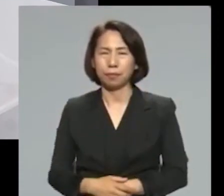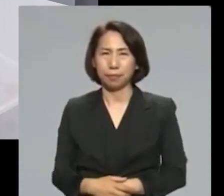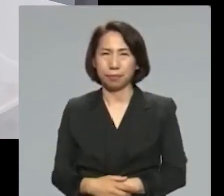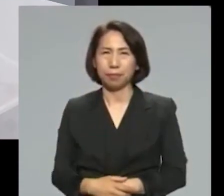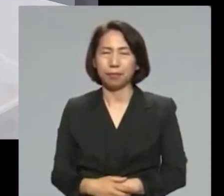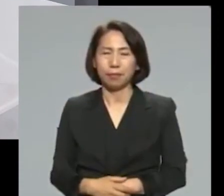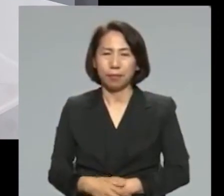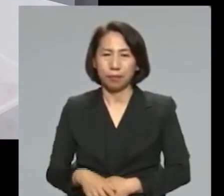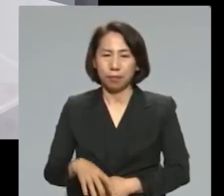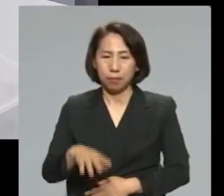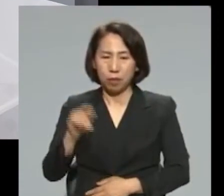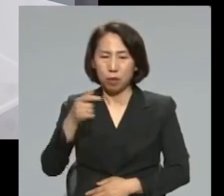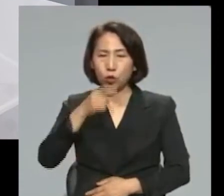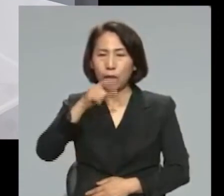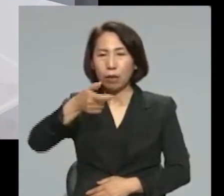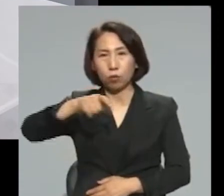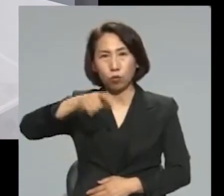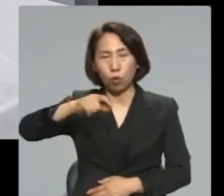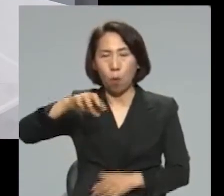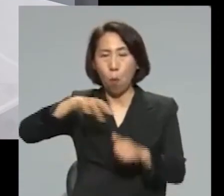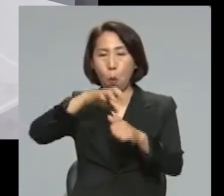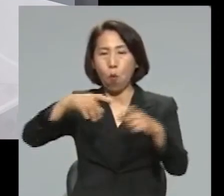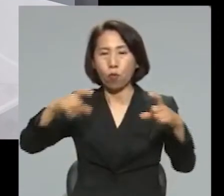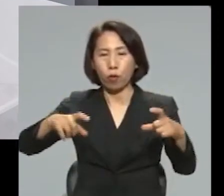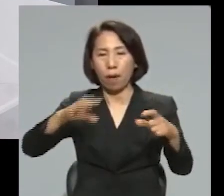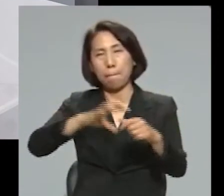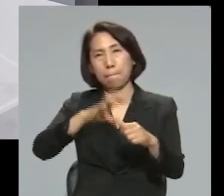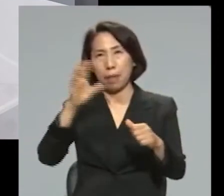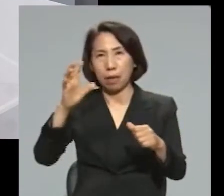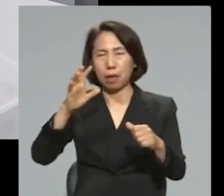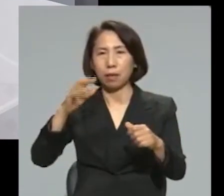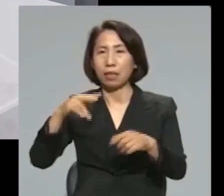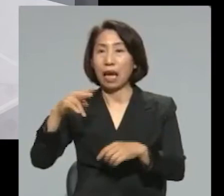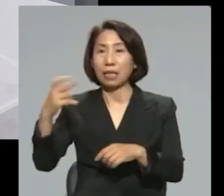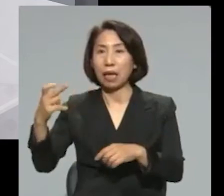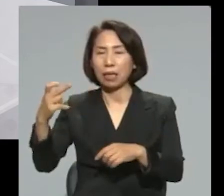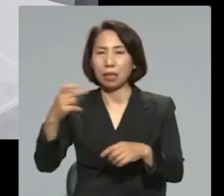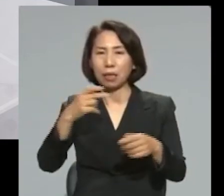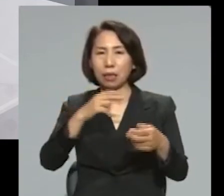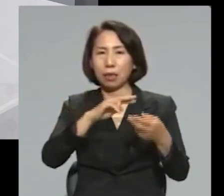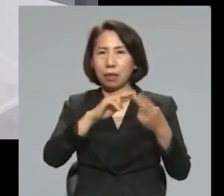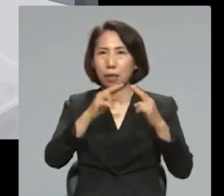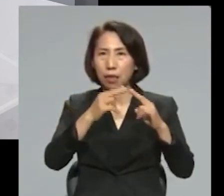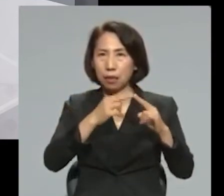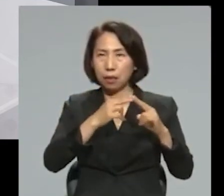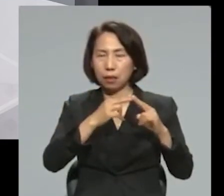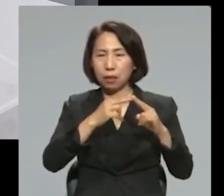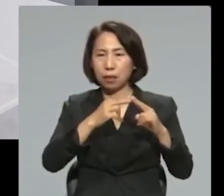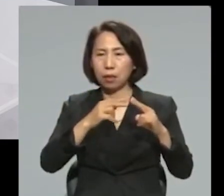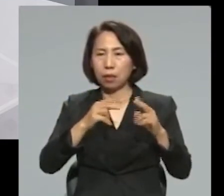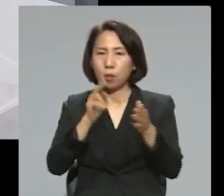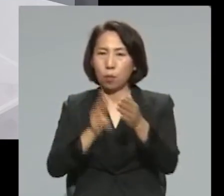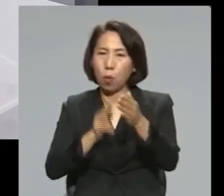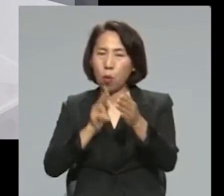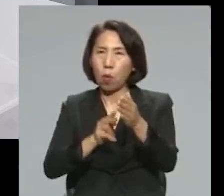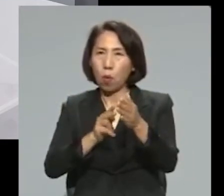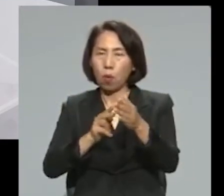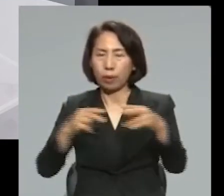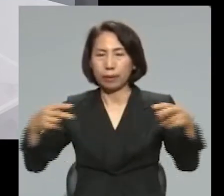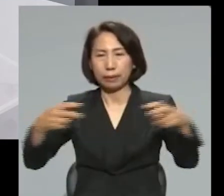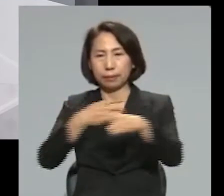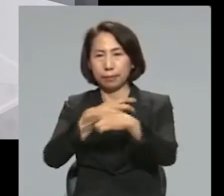먼저 상수도 보호구역을 폐지하고 다산 강정보로의 고령보의 개통 등 현안 사업을